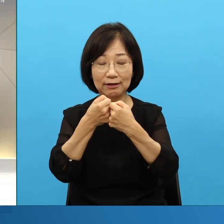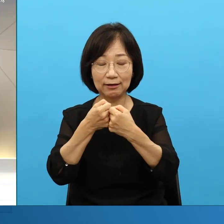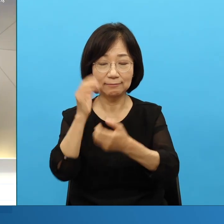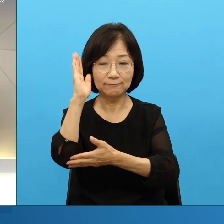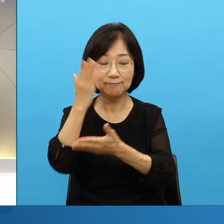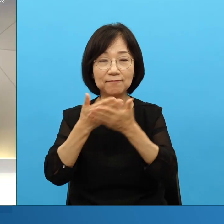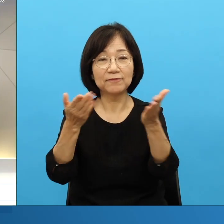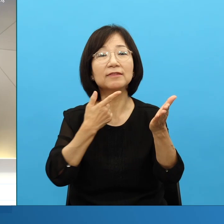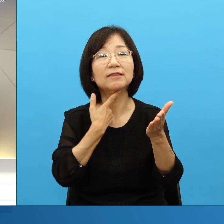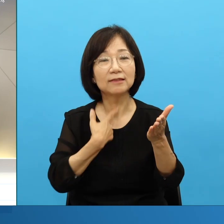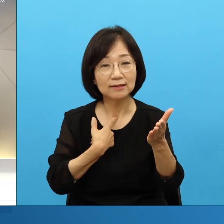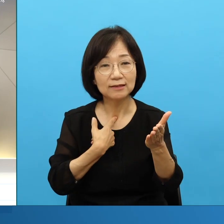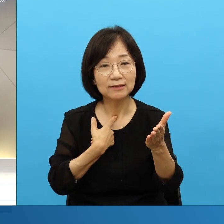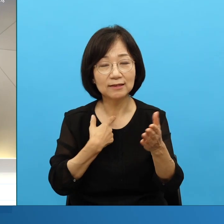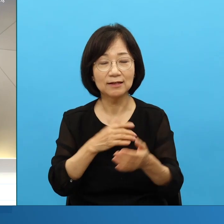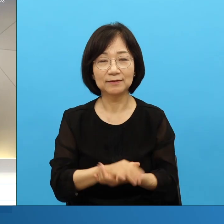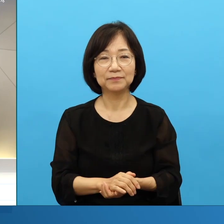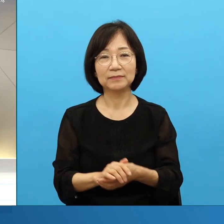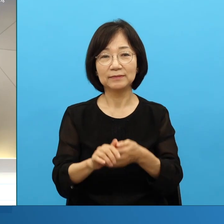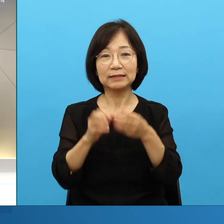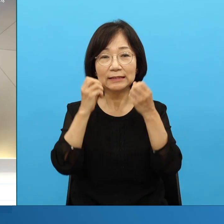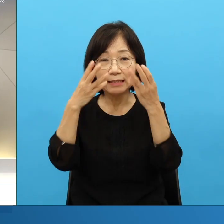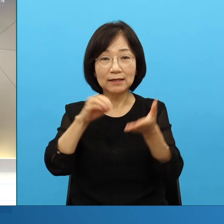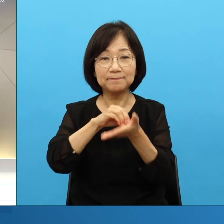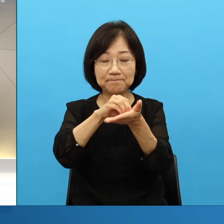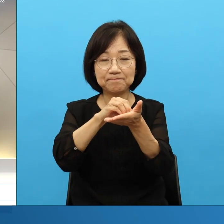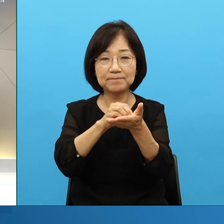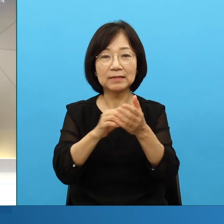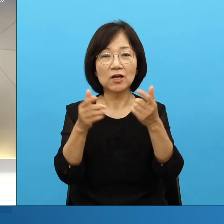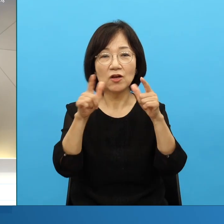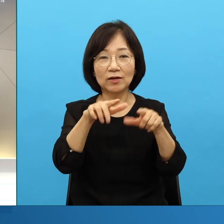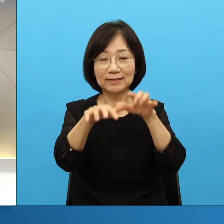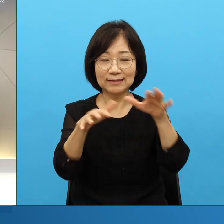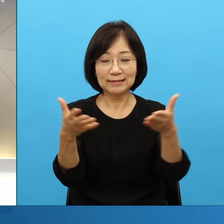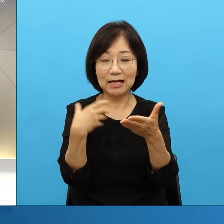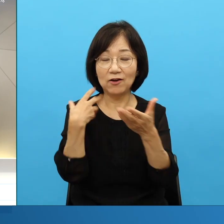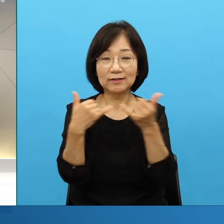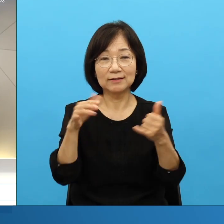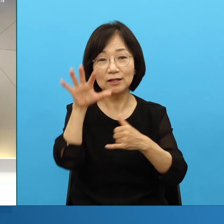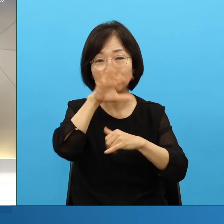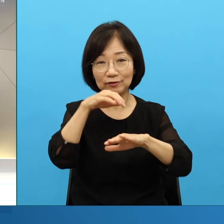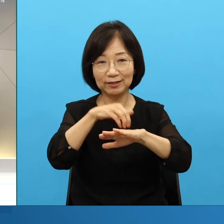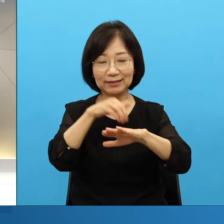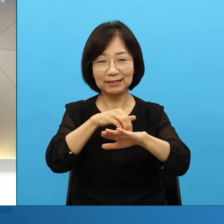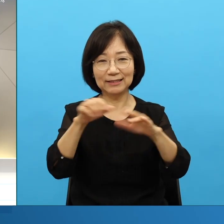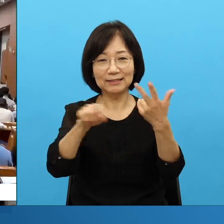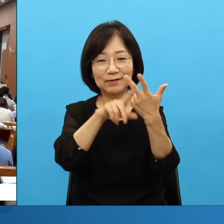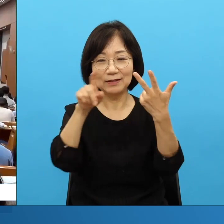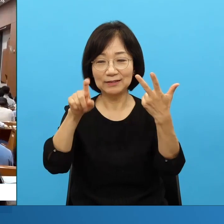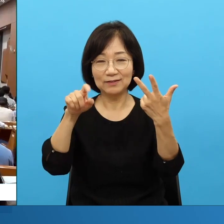7월 237 새가족 현장 사역자 훈련이 지난 11일 덕평 RUTC에서 열렸습니다.